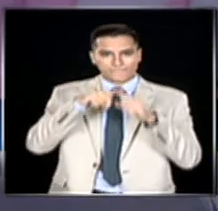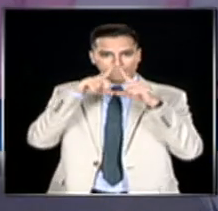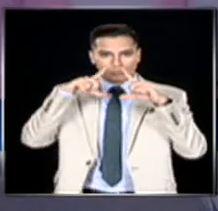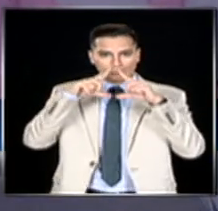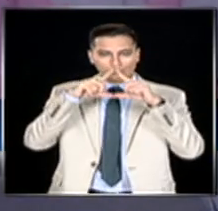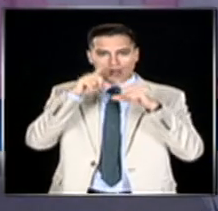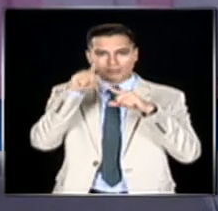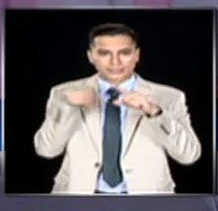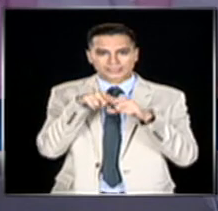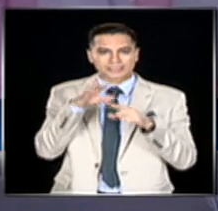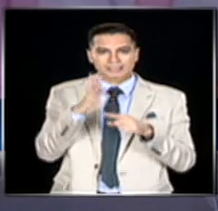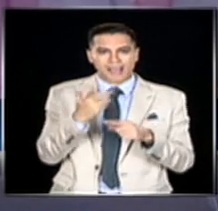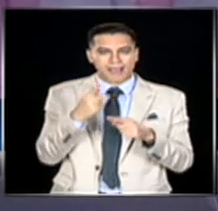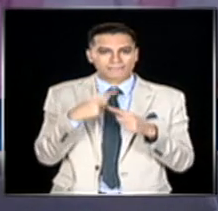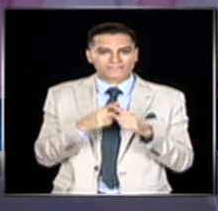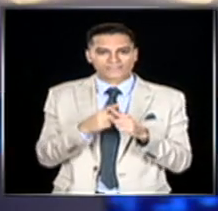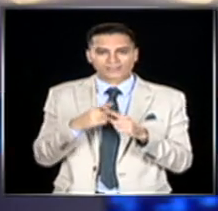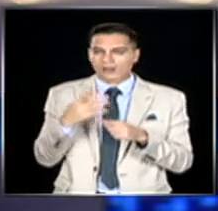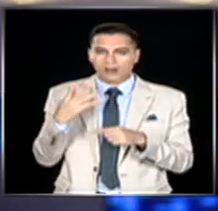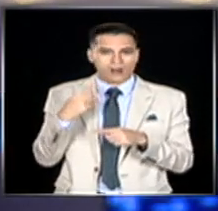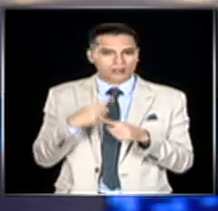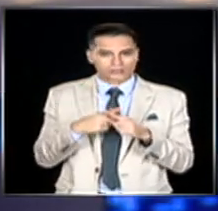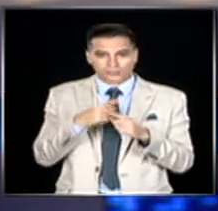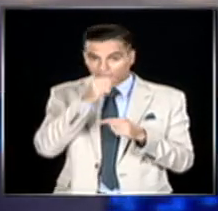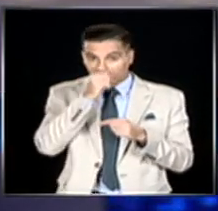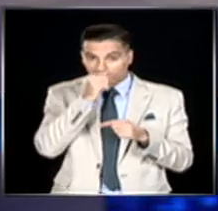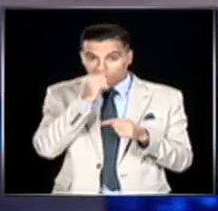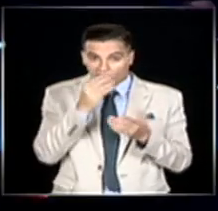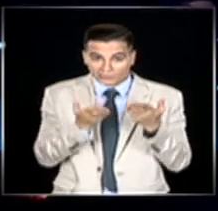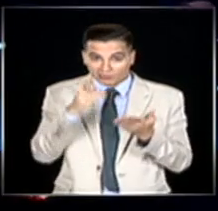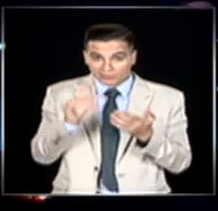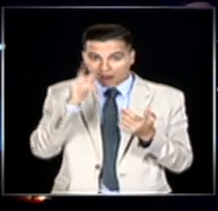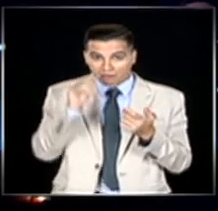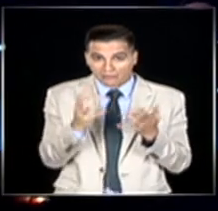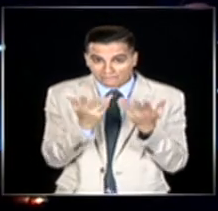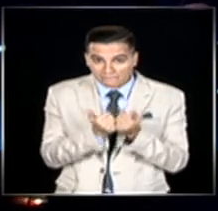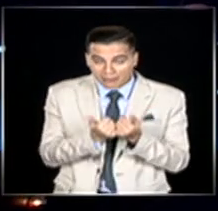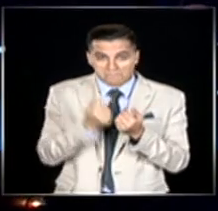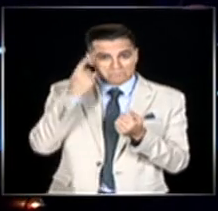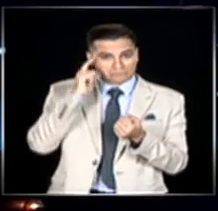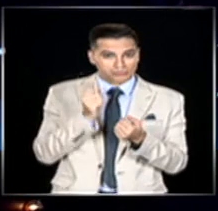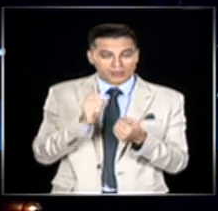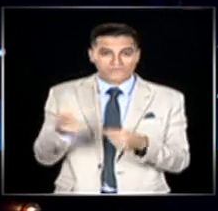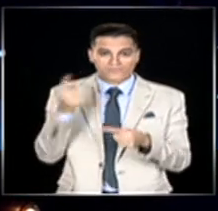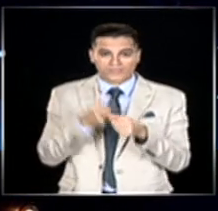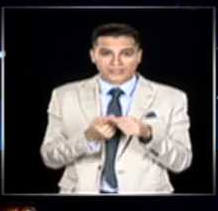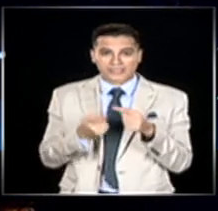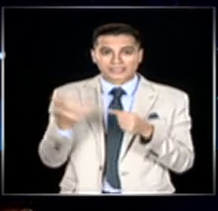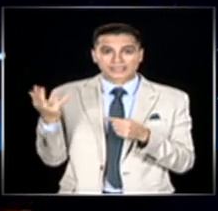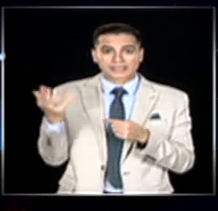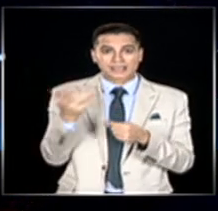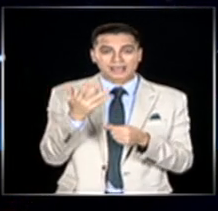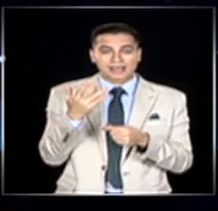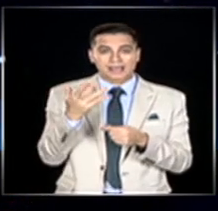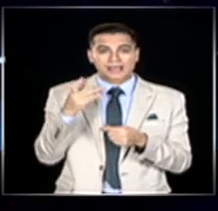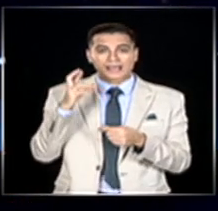ما هو أكثر كواكب المجموعة الشمسية من حيث الحرارة؟ زهرة. صح. في أي دولة أوروبية وقعت عملية ليلة السكاكين